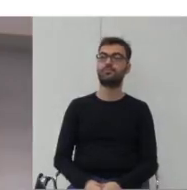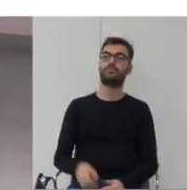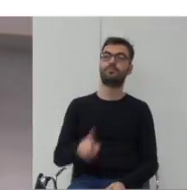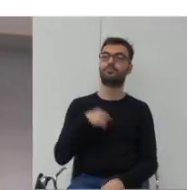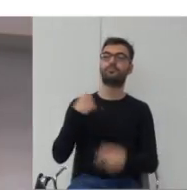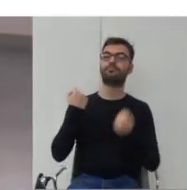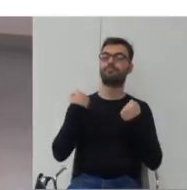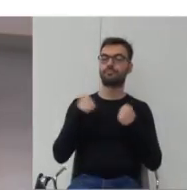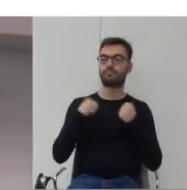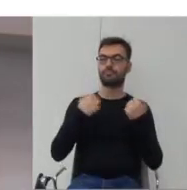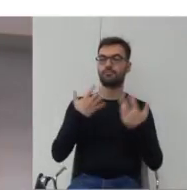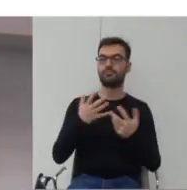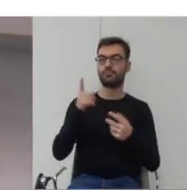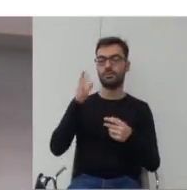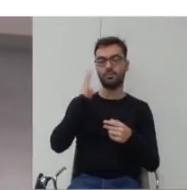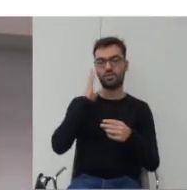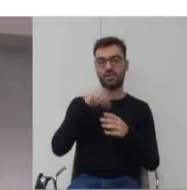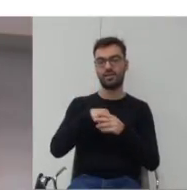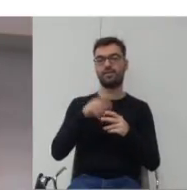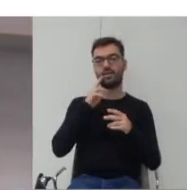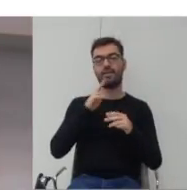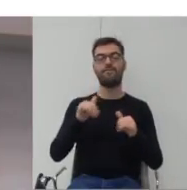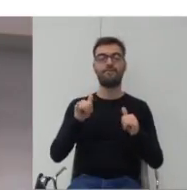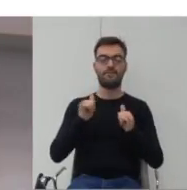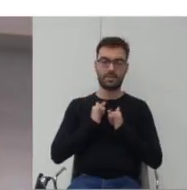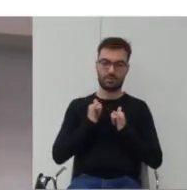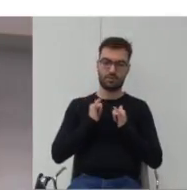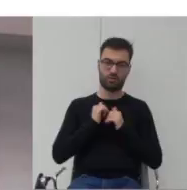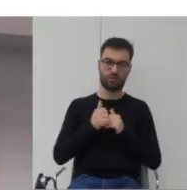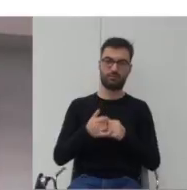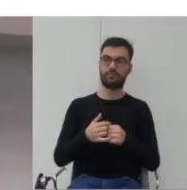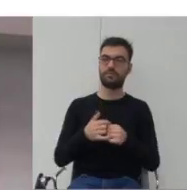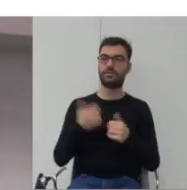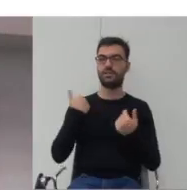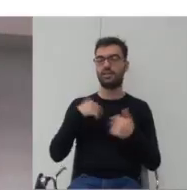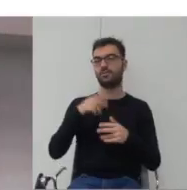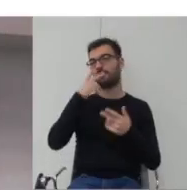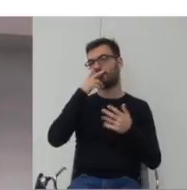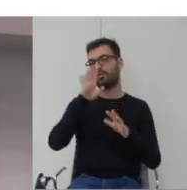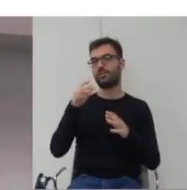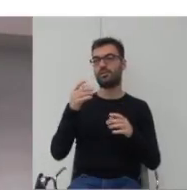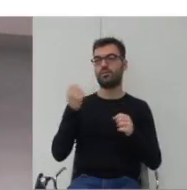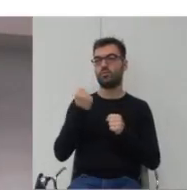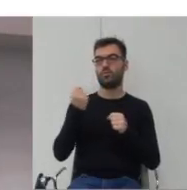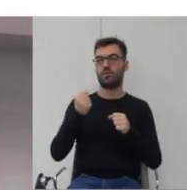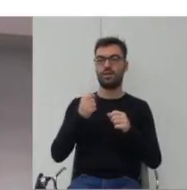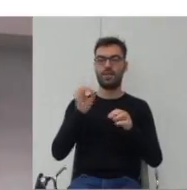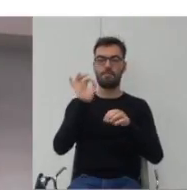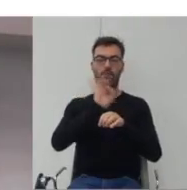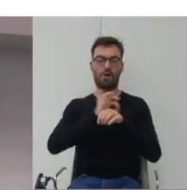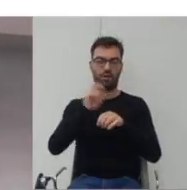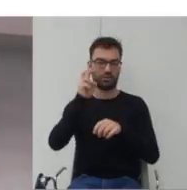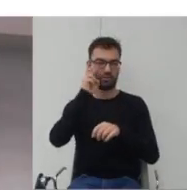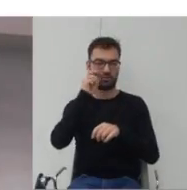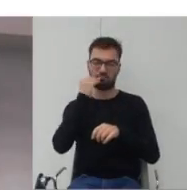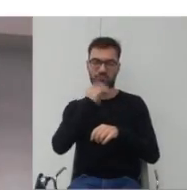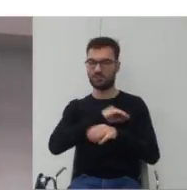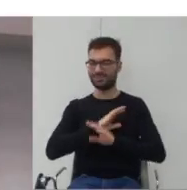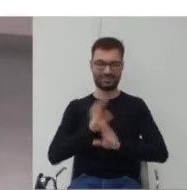Bardzo chcieliśmy, żeby w tym mieszkaniu było wygodnie na co dzień. Nie chcieliśmy epatować skrajnym designem,